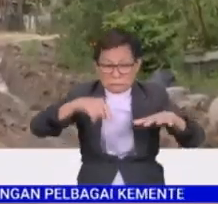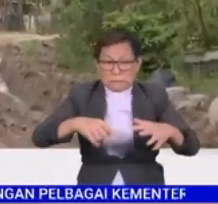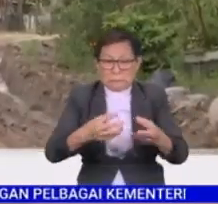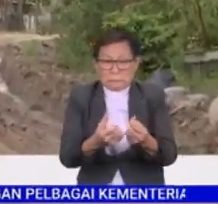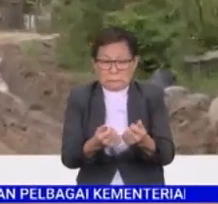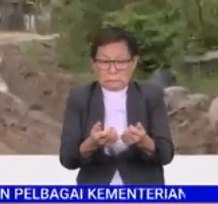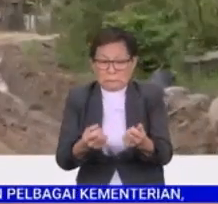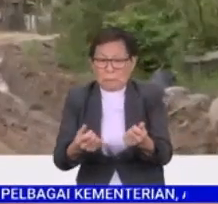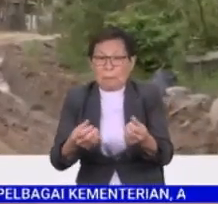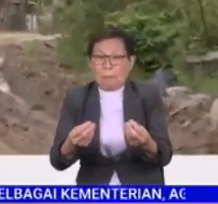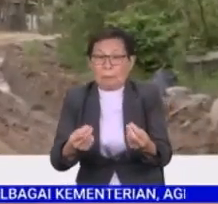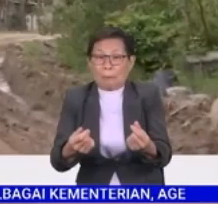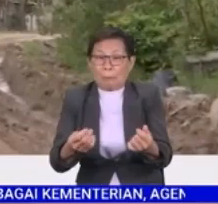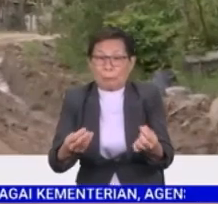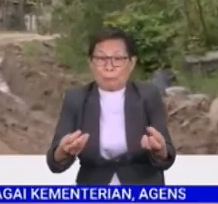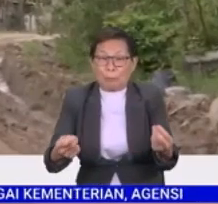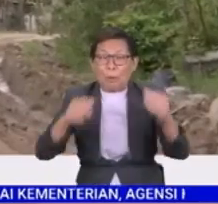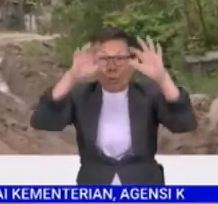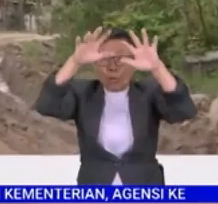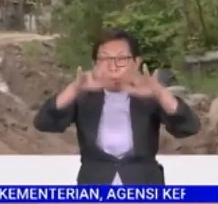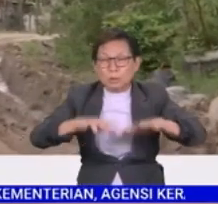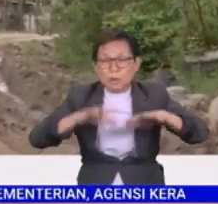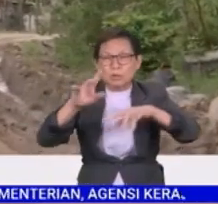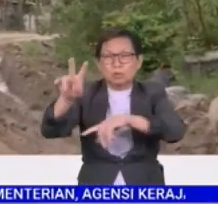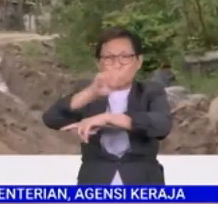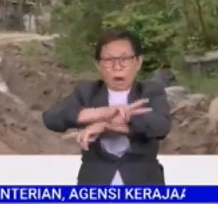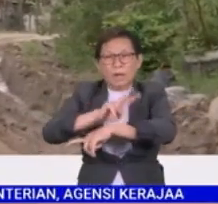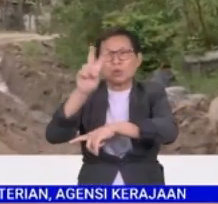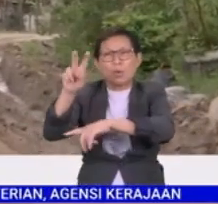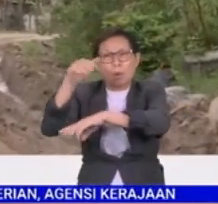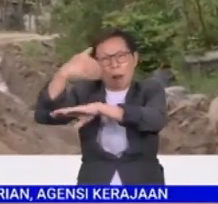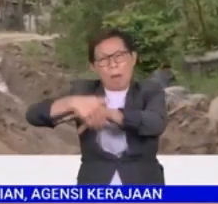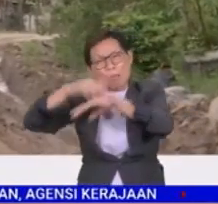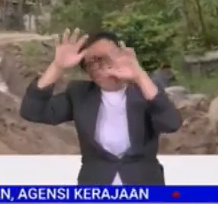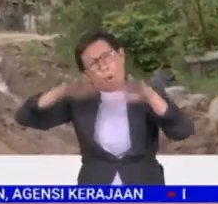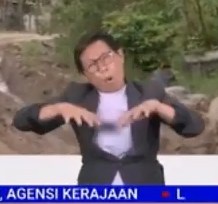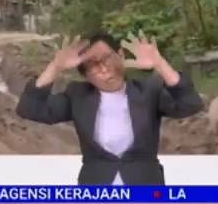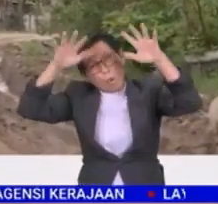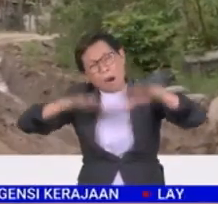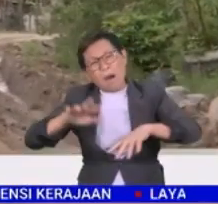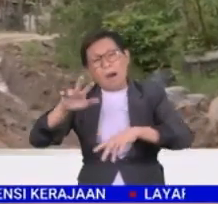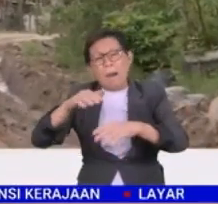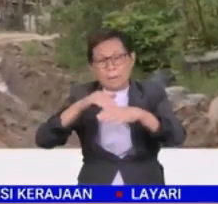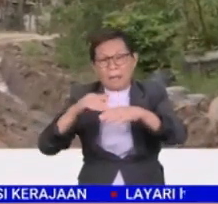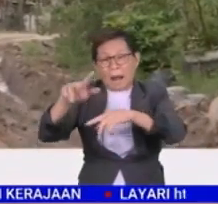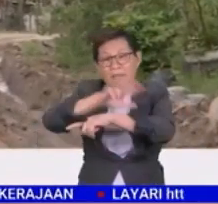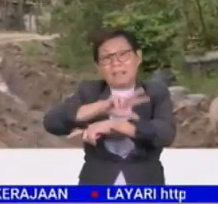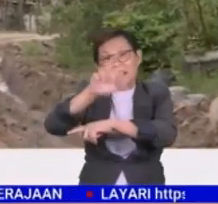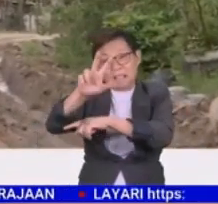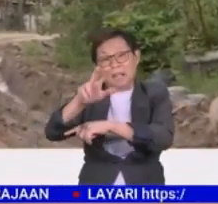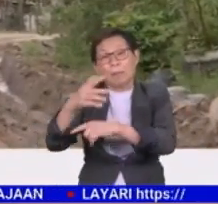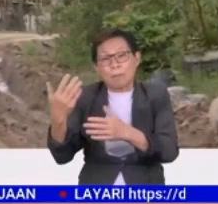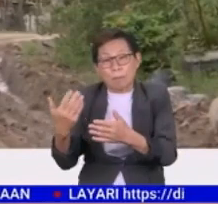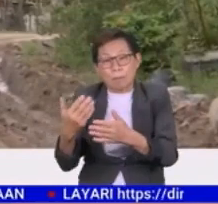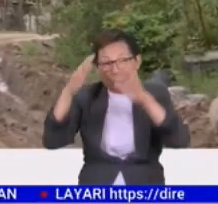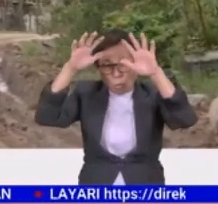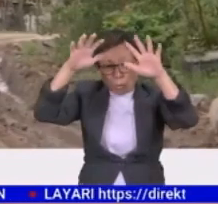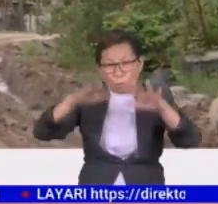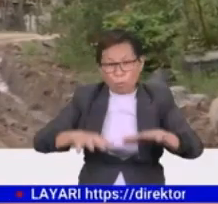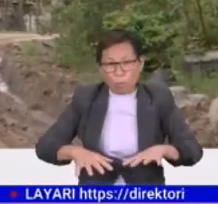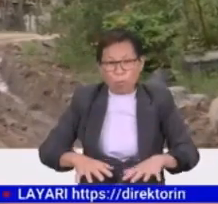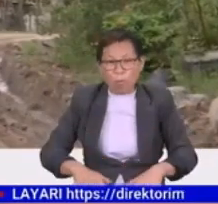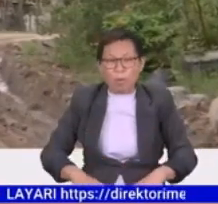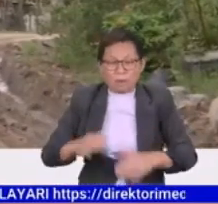itu hujan lebat dalam dua hari dua malam jadi ketika hari baru hujan yang kuat